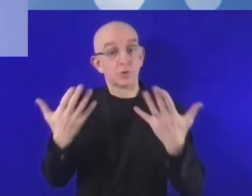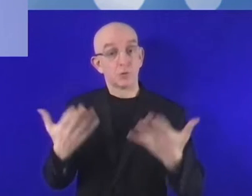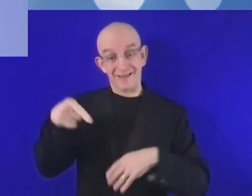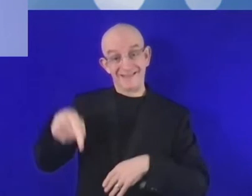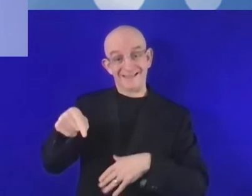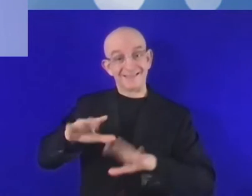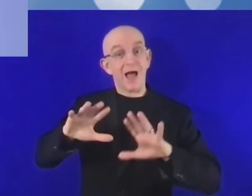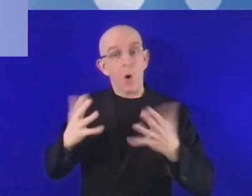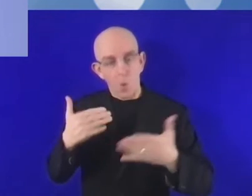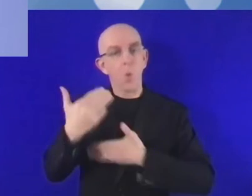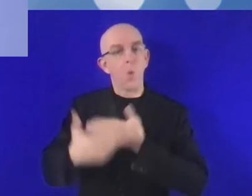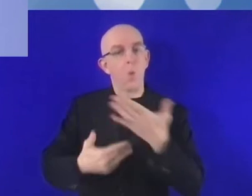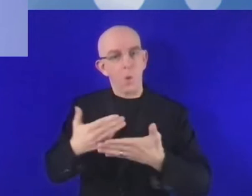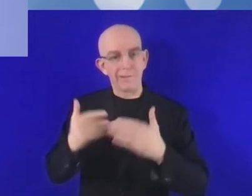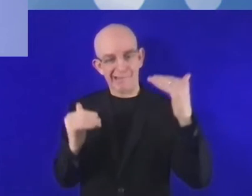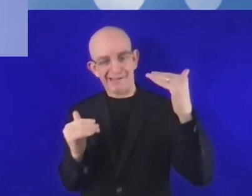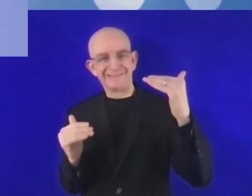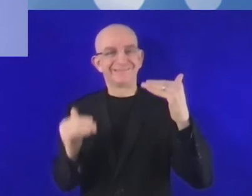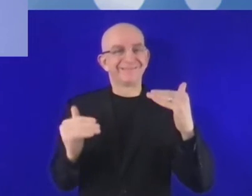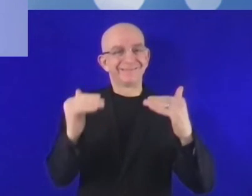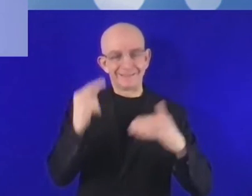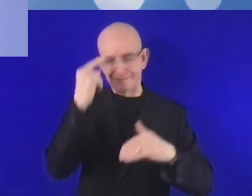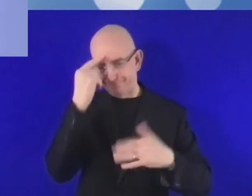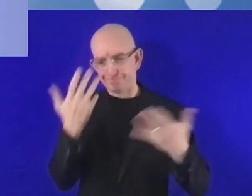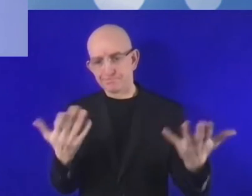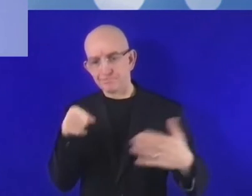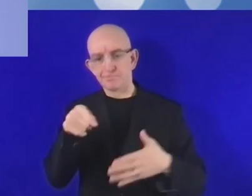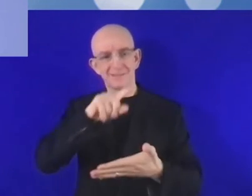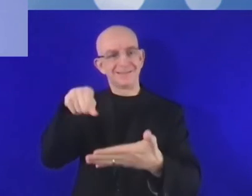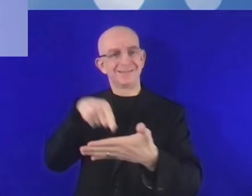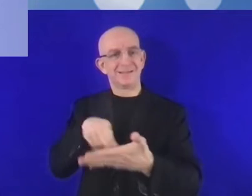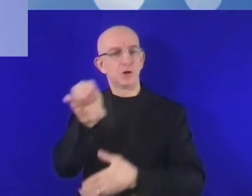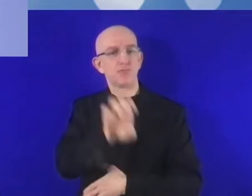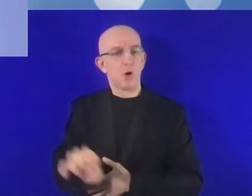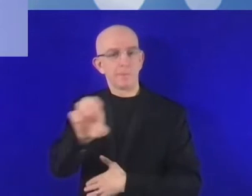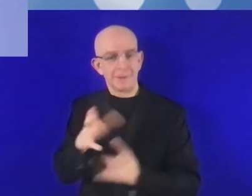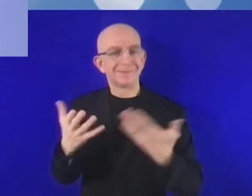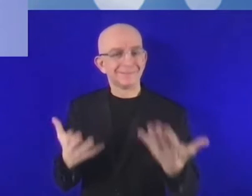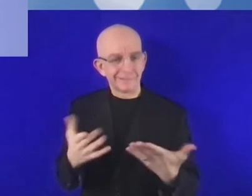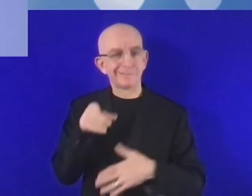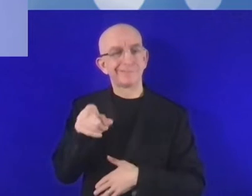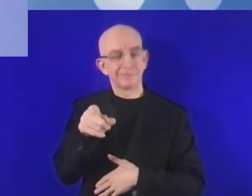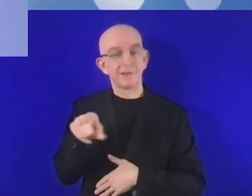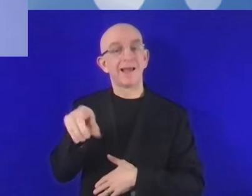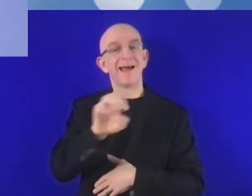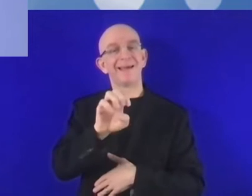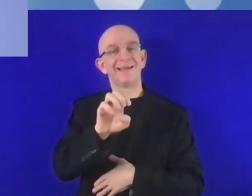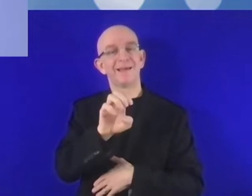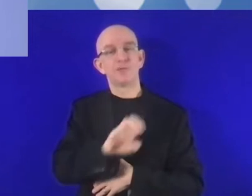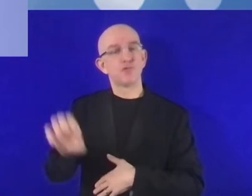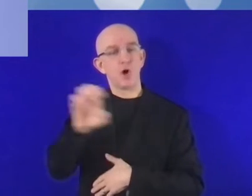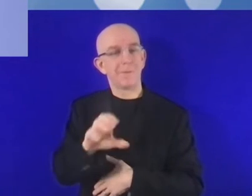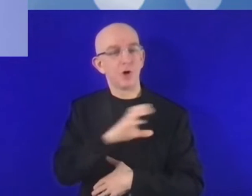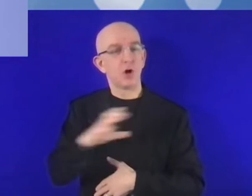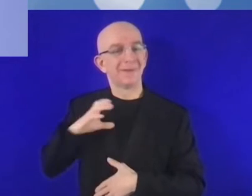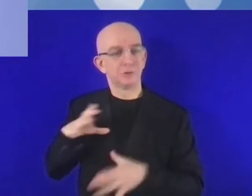бы заняться этим инвестиционным пробелом в разных регионах ЕС, и поэтому